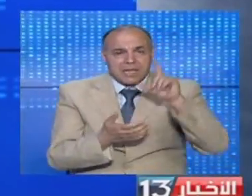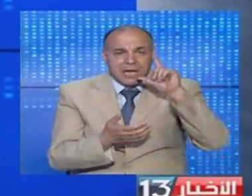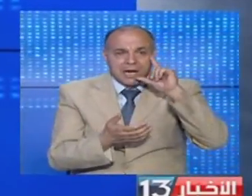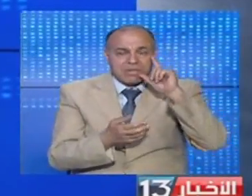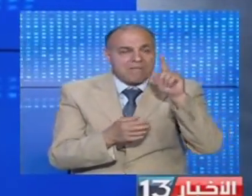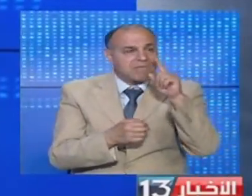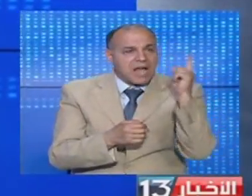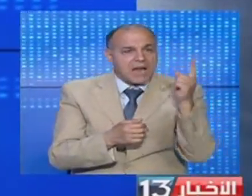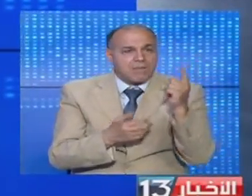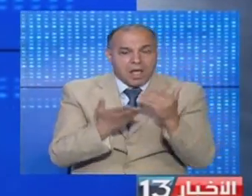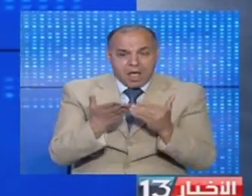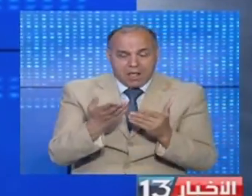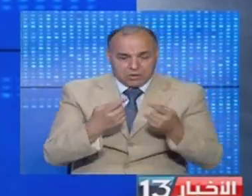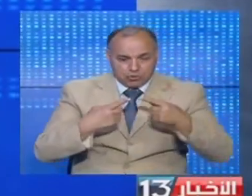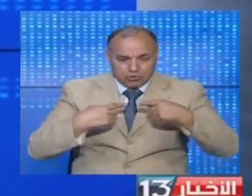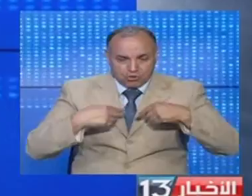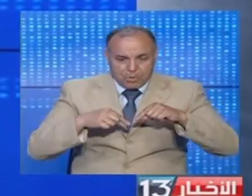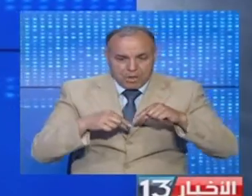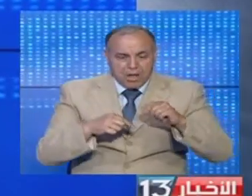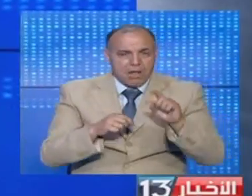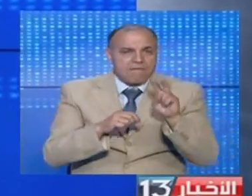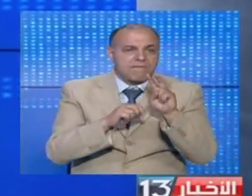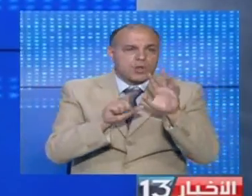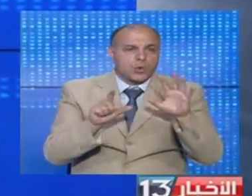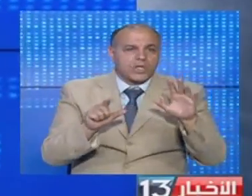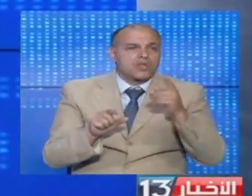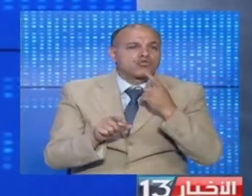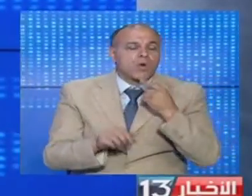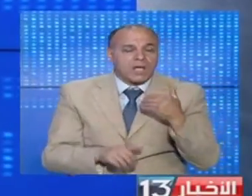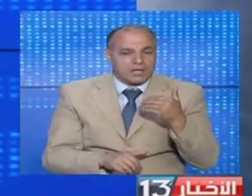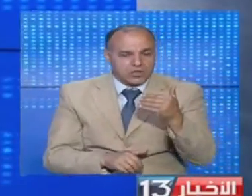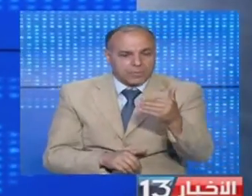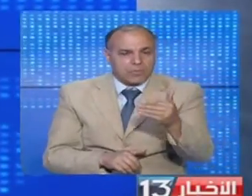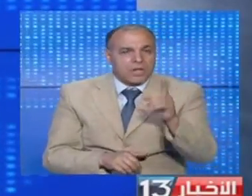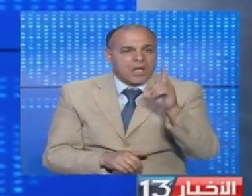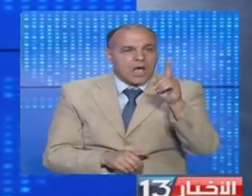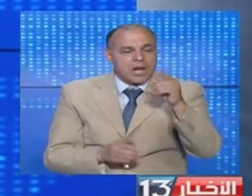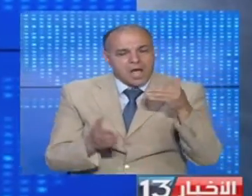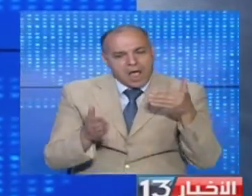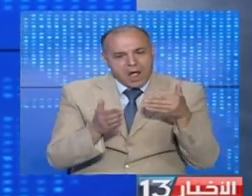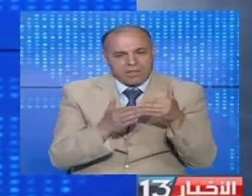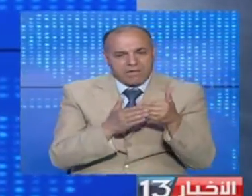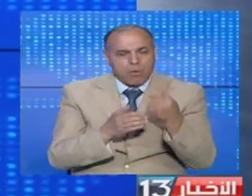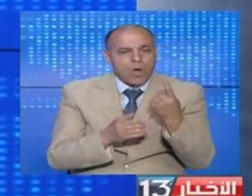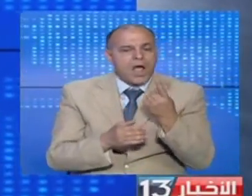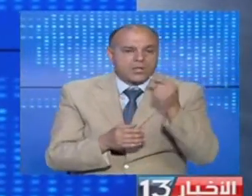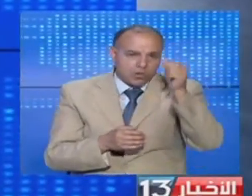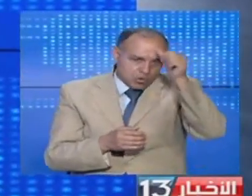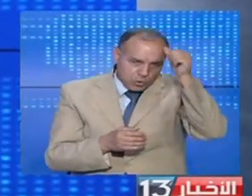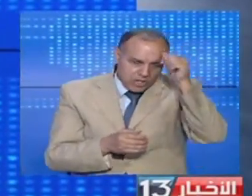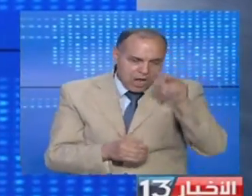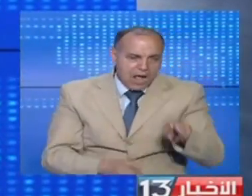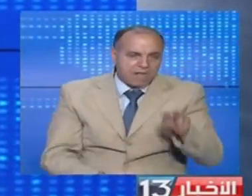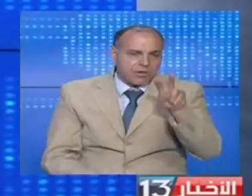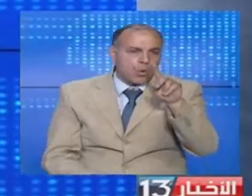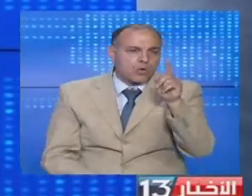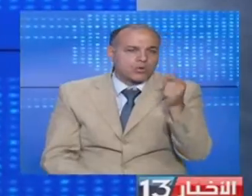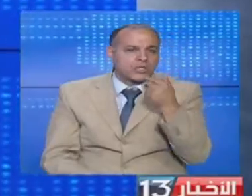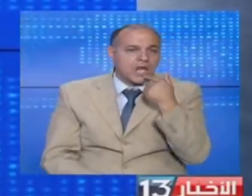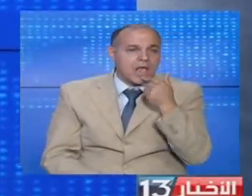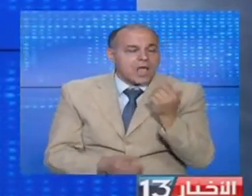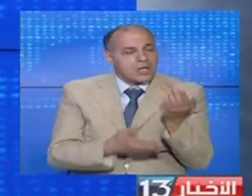الدوليه الذي سينعقد من الثامن والعشرين من اجراء القادم الى غايه غره تجميليا الفين واحدى وعشرين